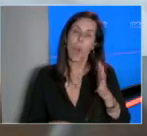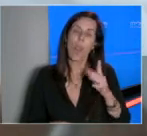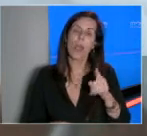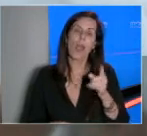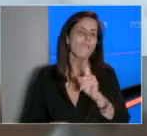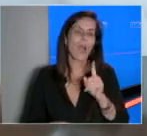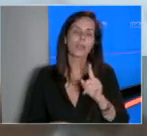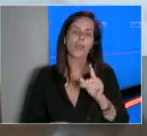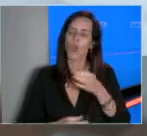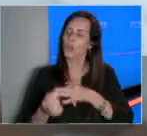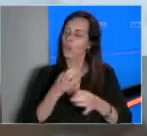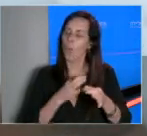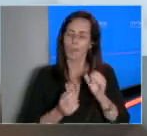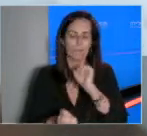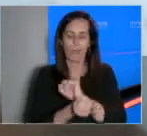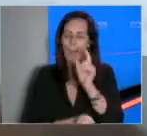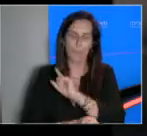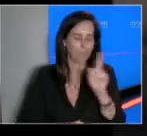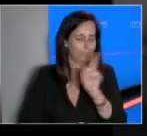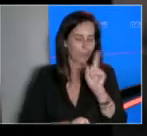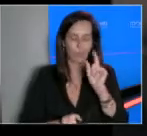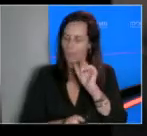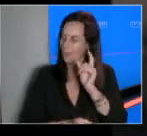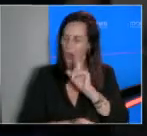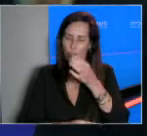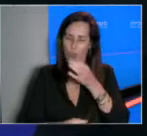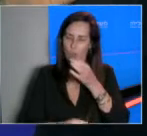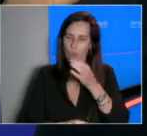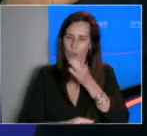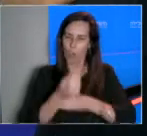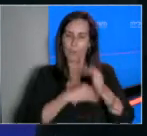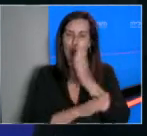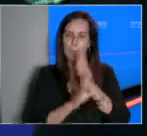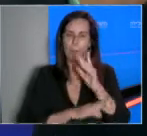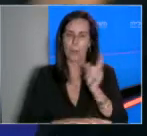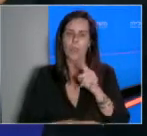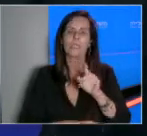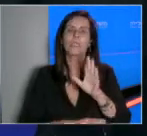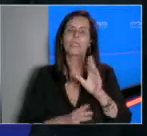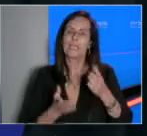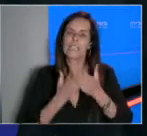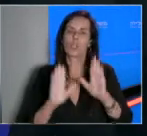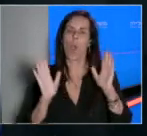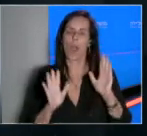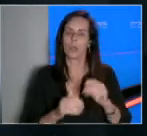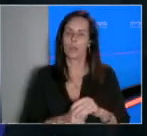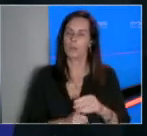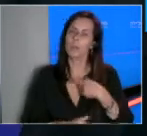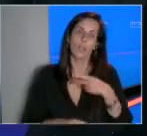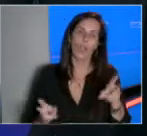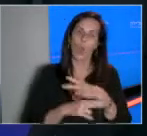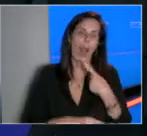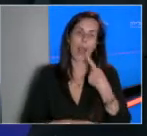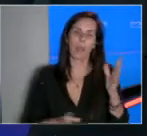אבל זה לא יקרה תמורת עצירים או אסירים, לא יהיה פה שינוי במדיניות, מה שיכול לקרות זה איזה חבילת סיוע. אני לא